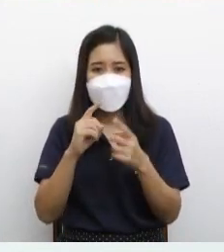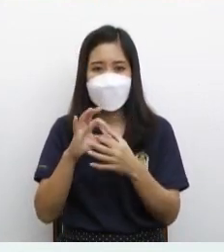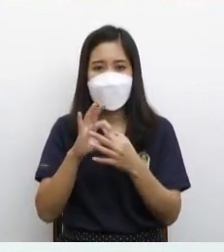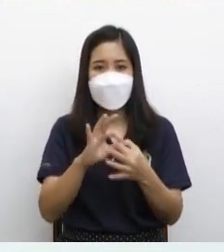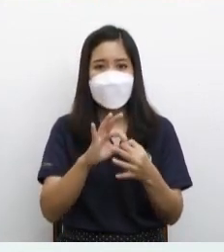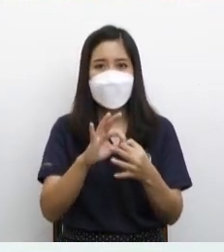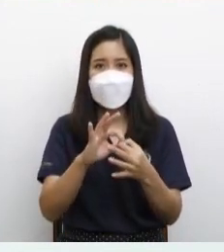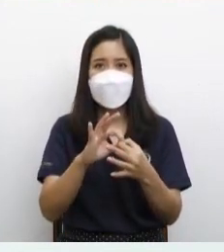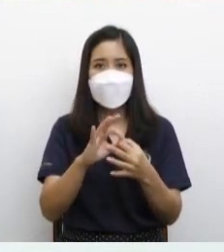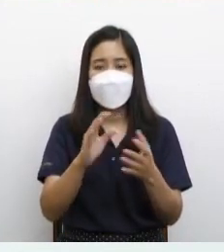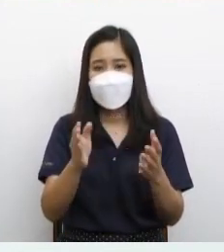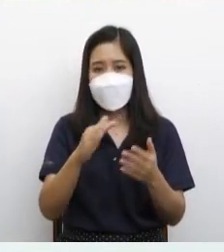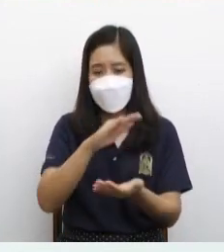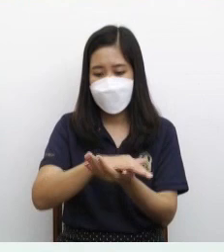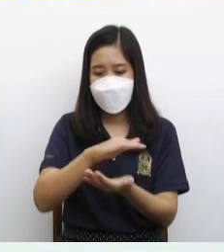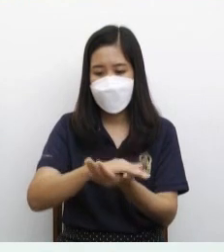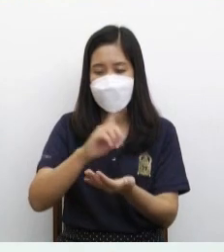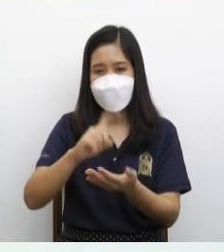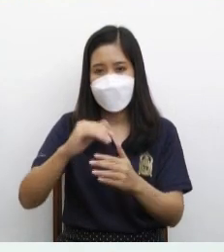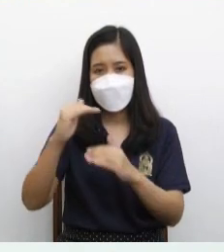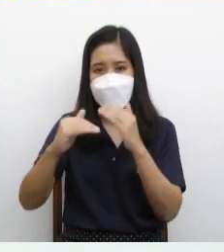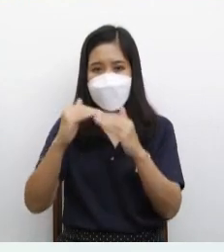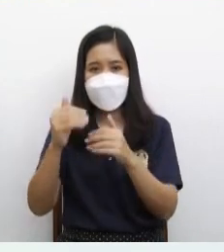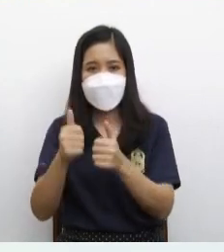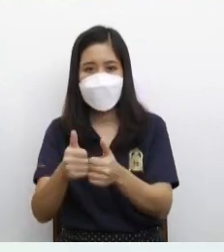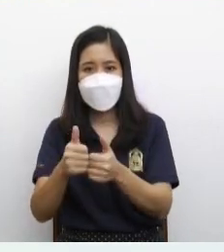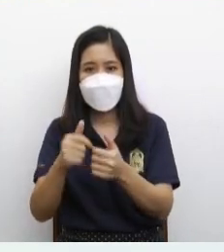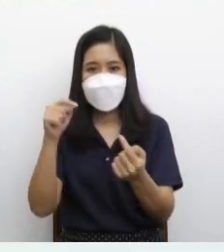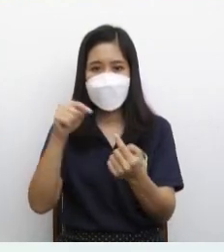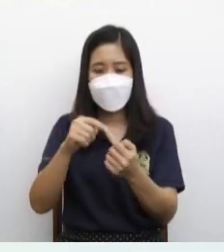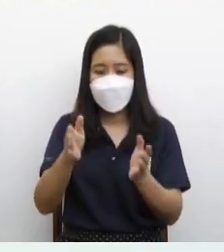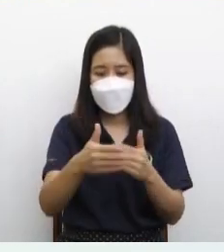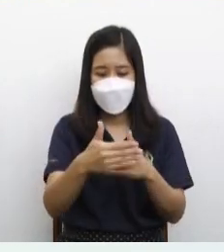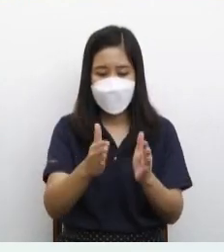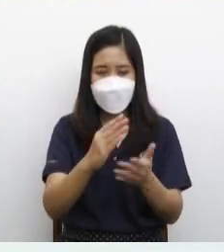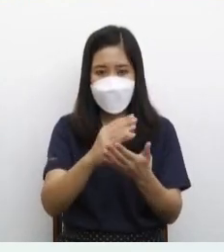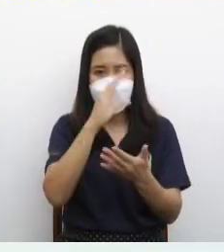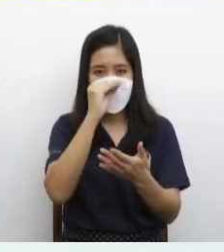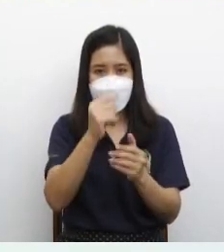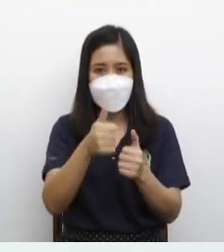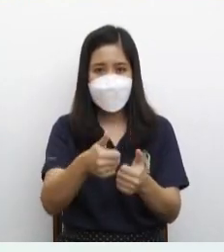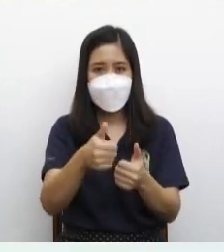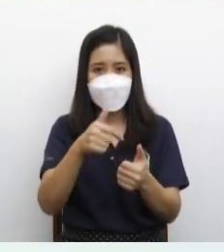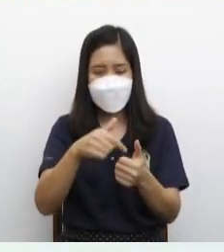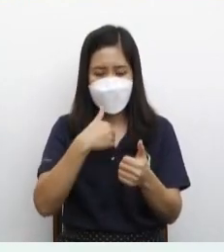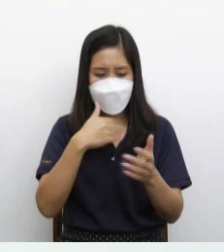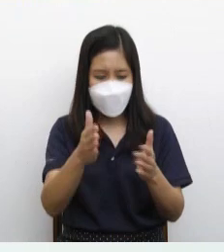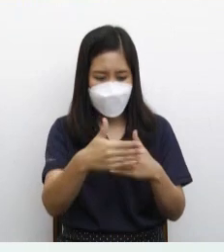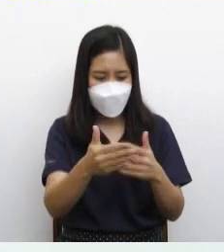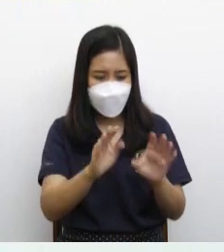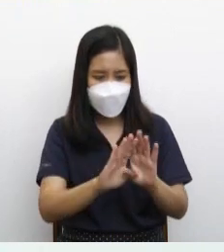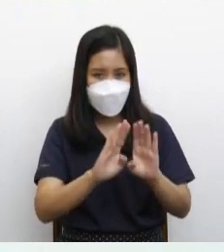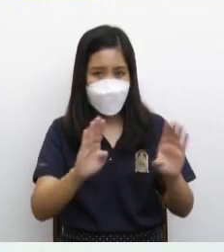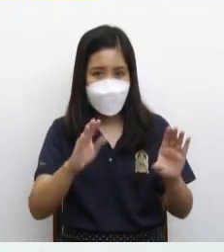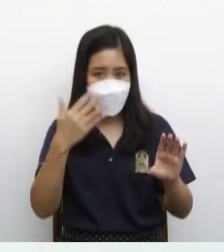มีรูนให้เป็นโรงเรียนที่มีคุณภาพภายใต้ห้องเรียนคุณภาพโดยที่เมื่อเปิด on siteขึ้นมานะหรือในอะ